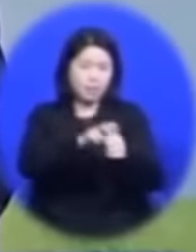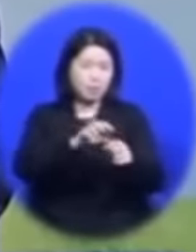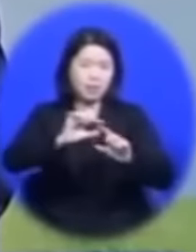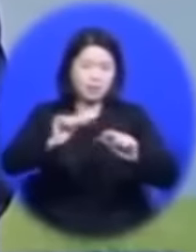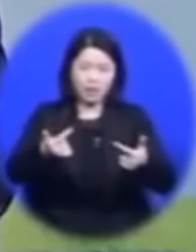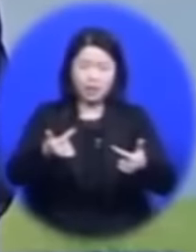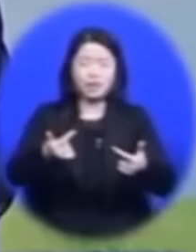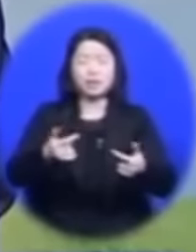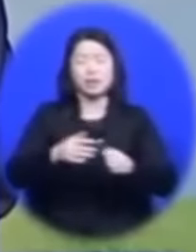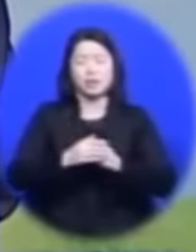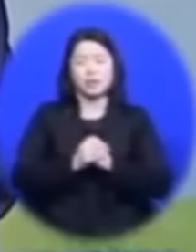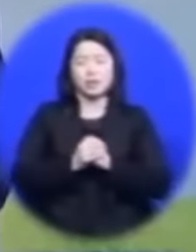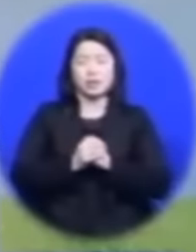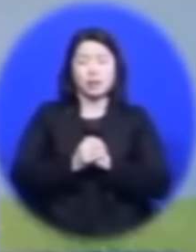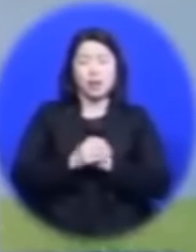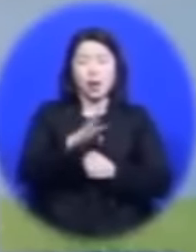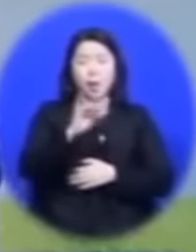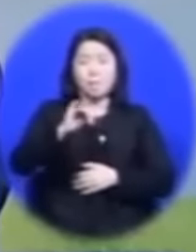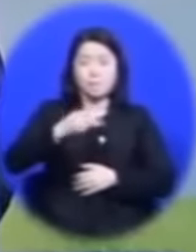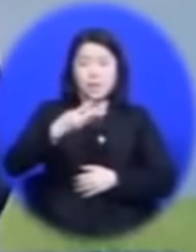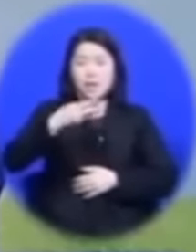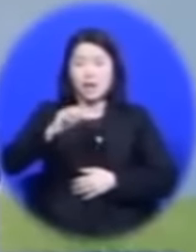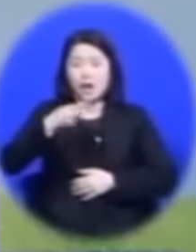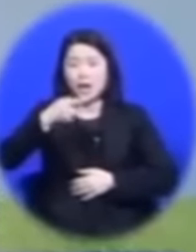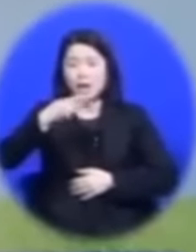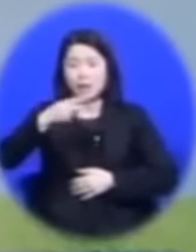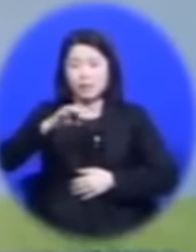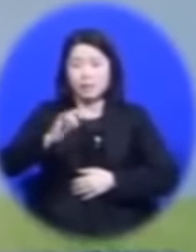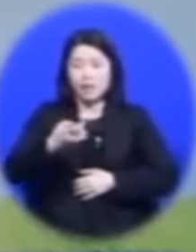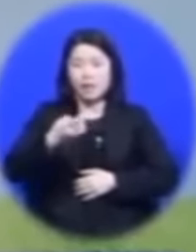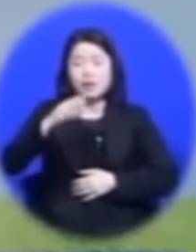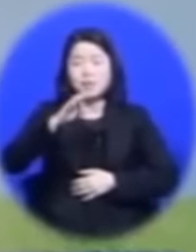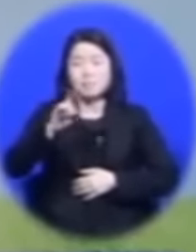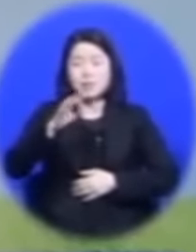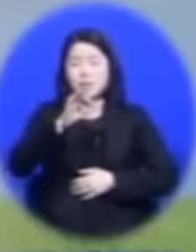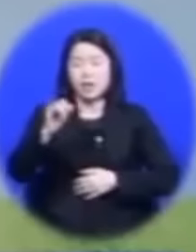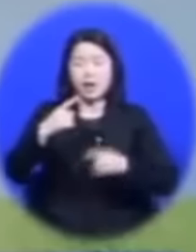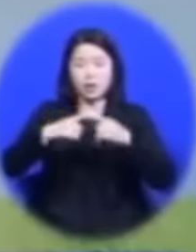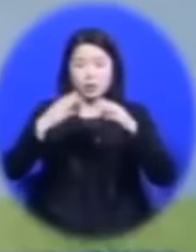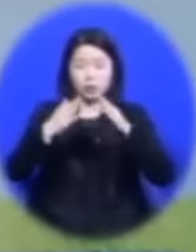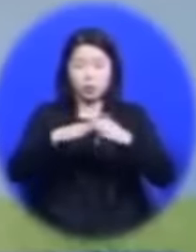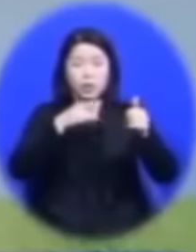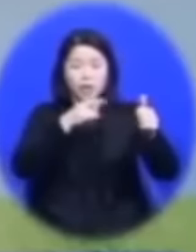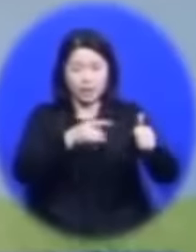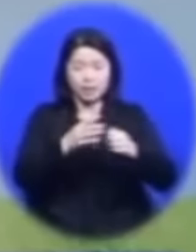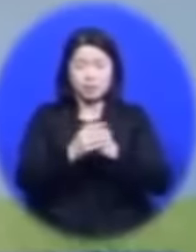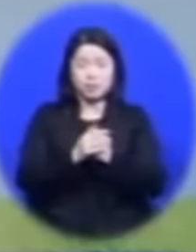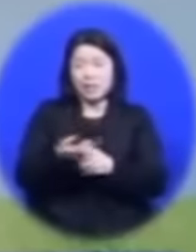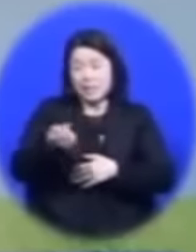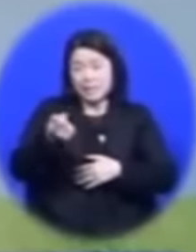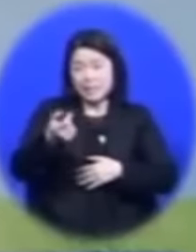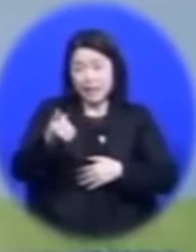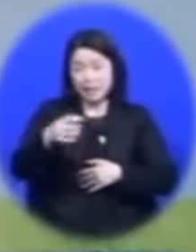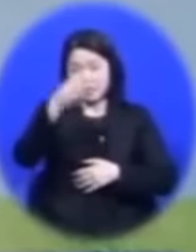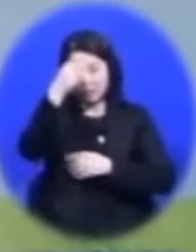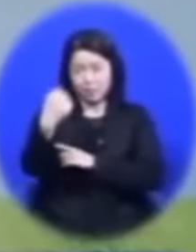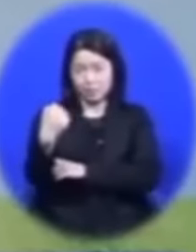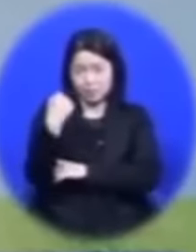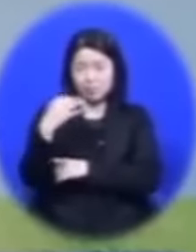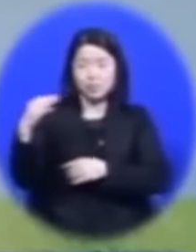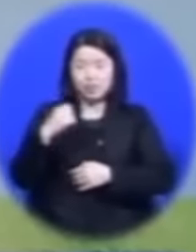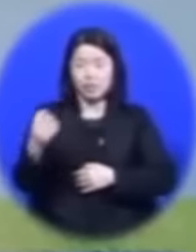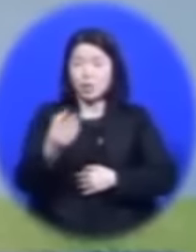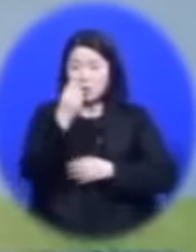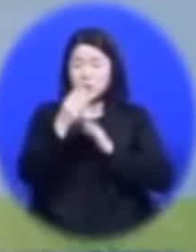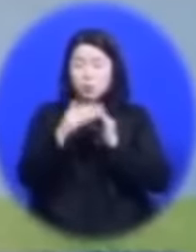아니하였도다. 빌라델비아 교회를 향하여 주님은 작은 능력을 가진 성도와